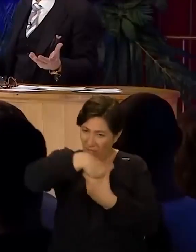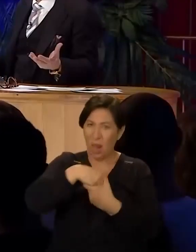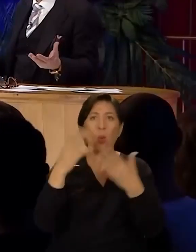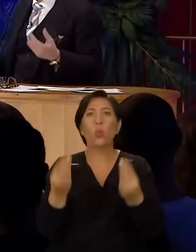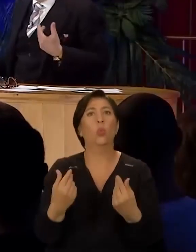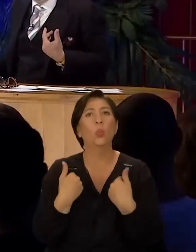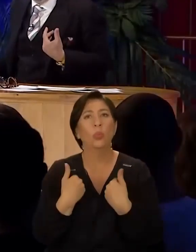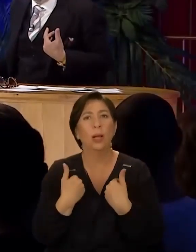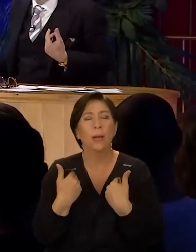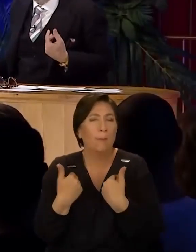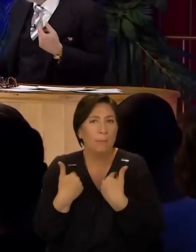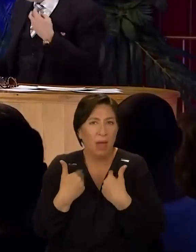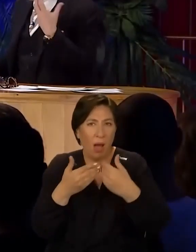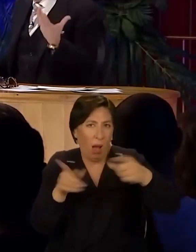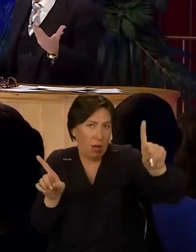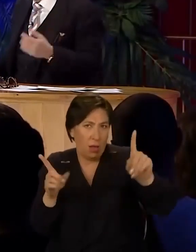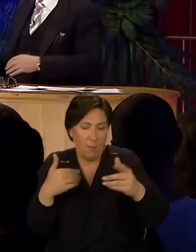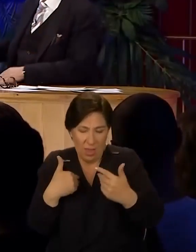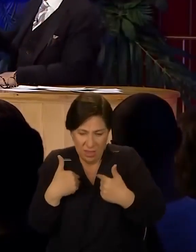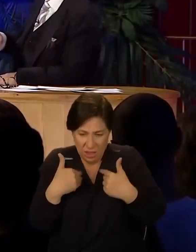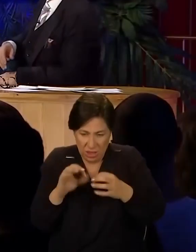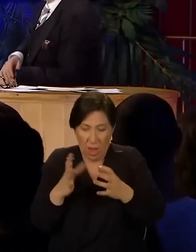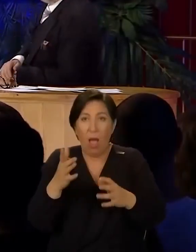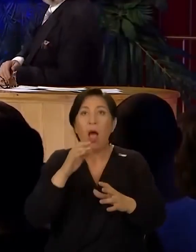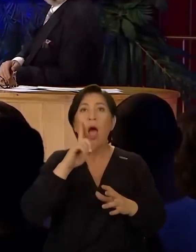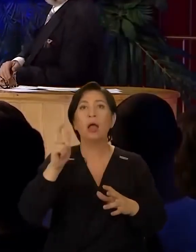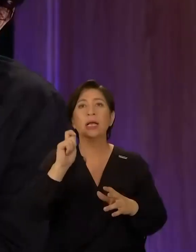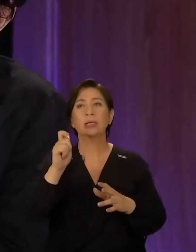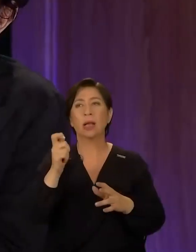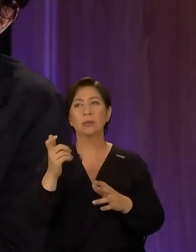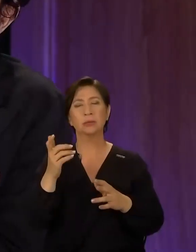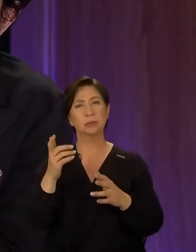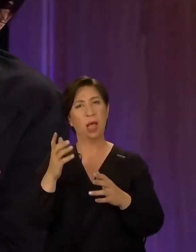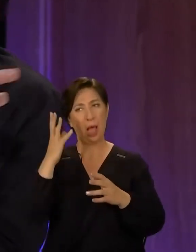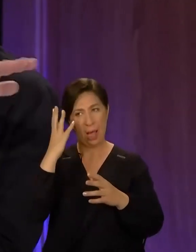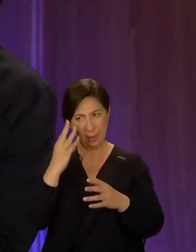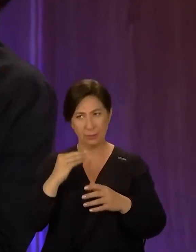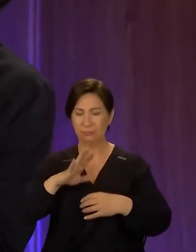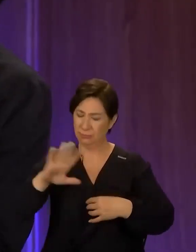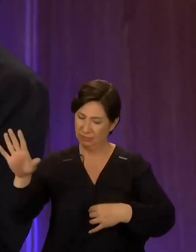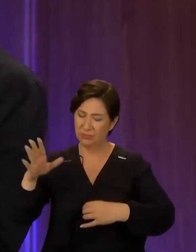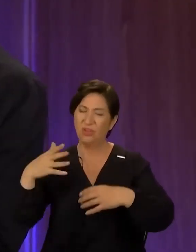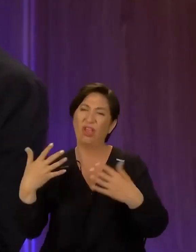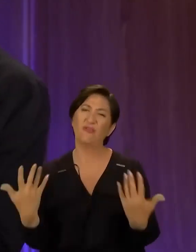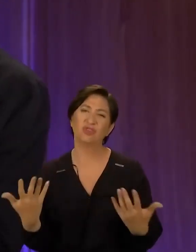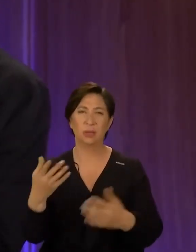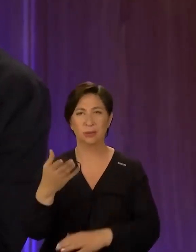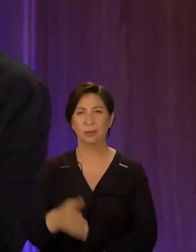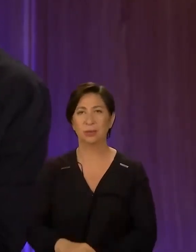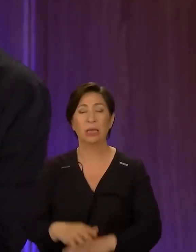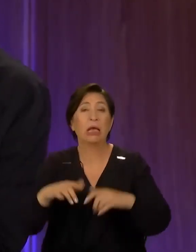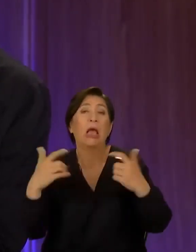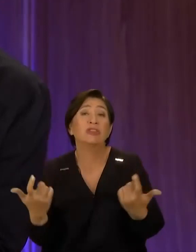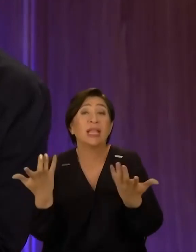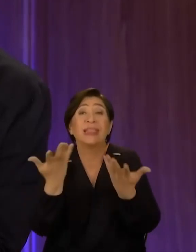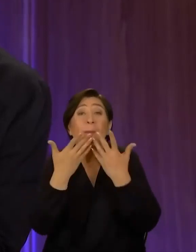kapsanıyorum? Hay ben niye kapsanıyorum? Ben niçin? Erkekler mi? Anladım. Gevşek.